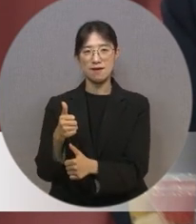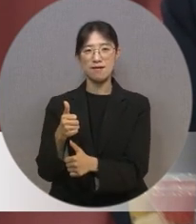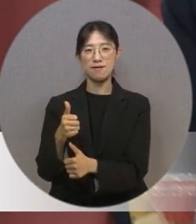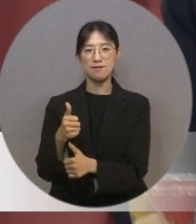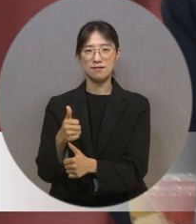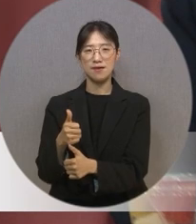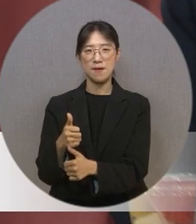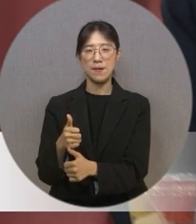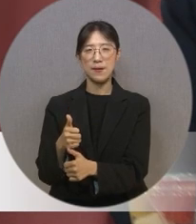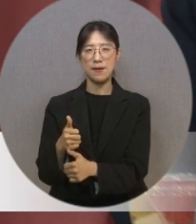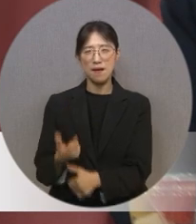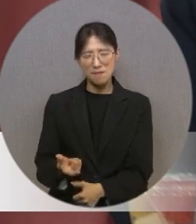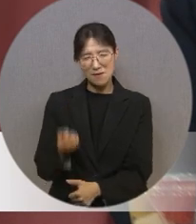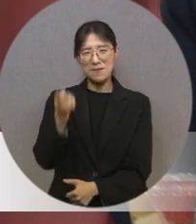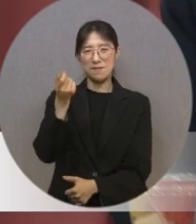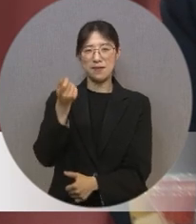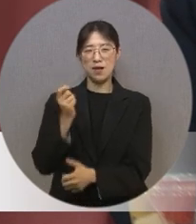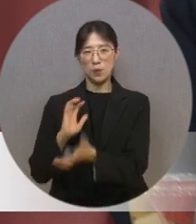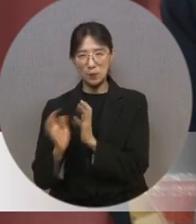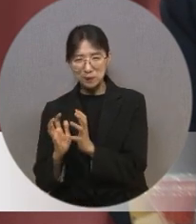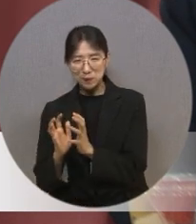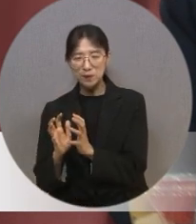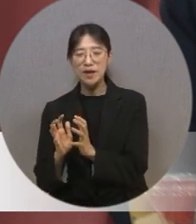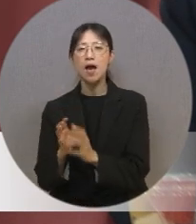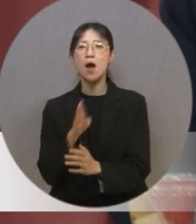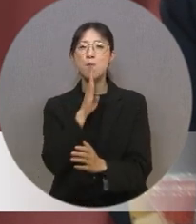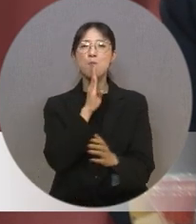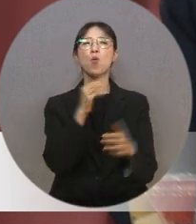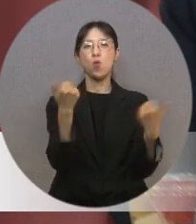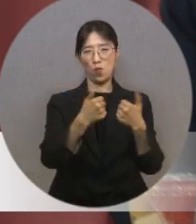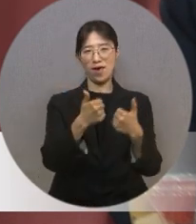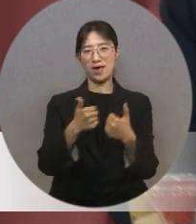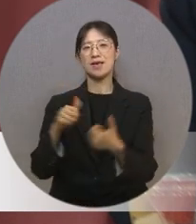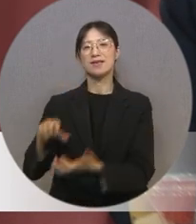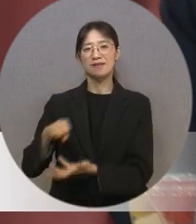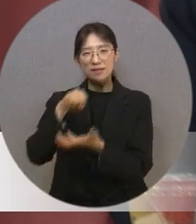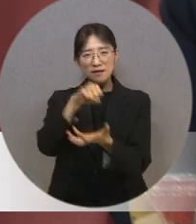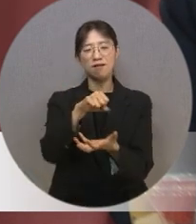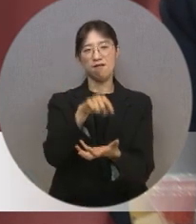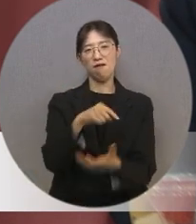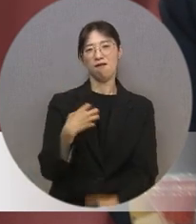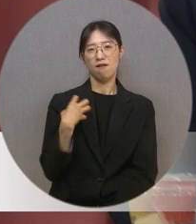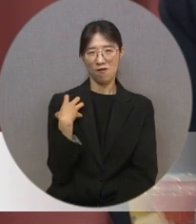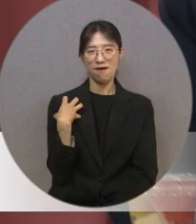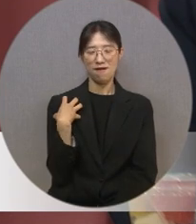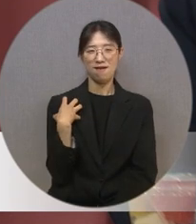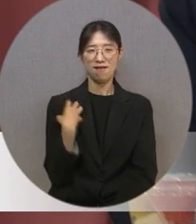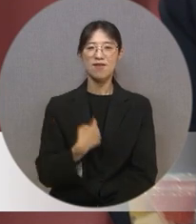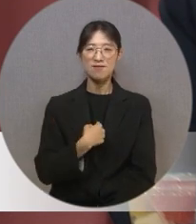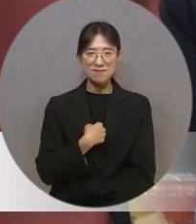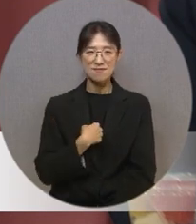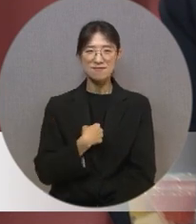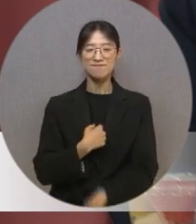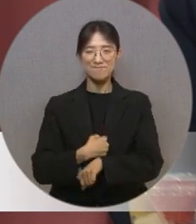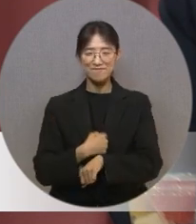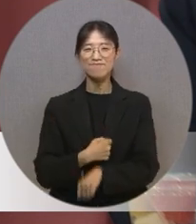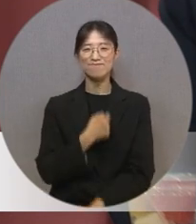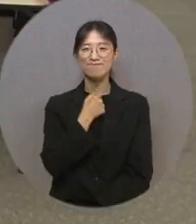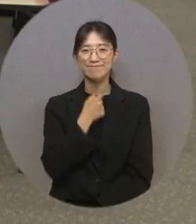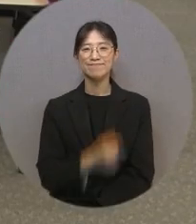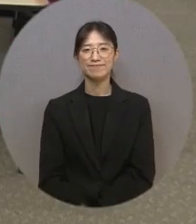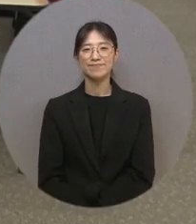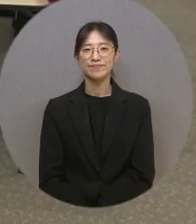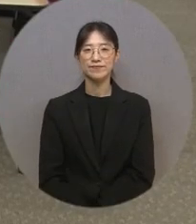상임위원회에서 빨리빨리 논의해서 본회의로 상정시키는 그런 역할을 저도 안에서 하려고